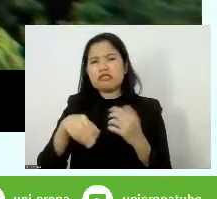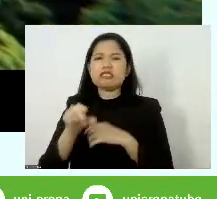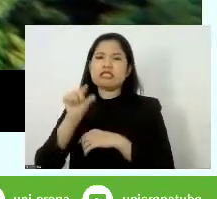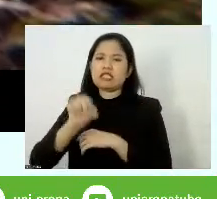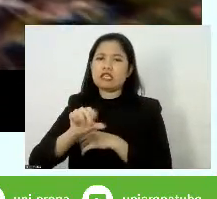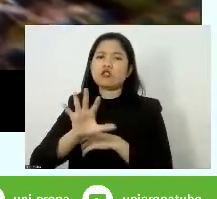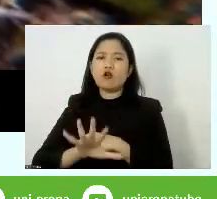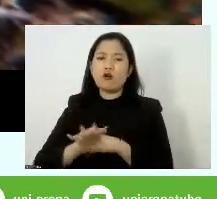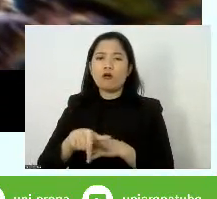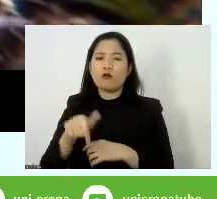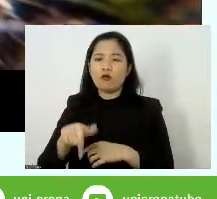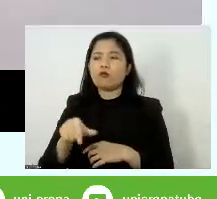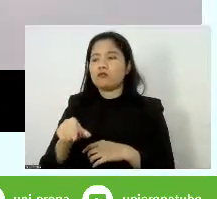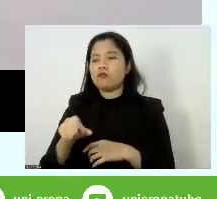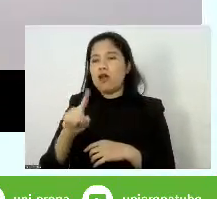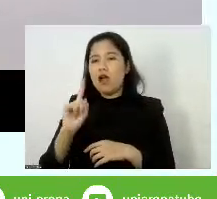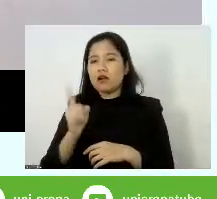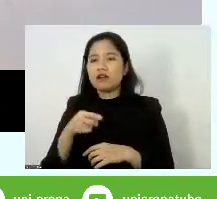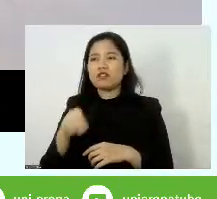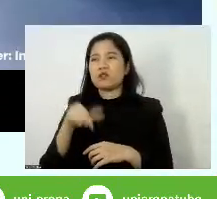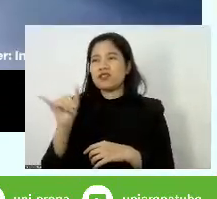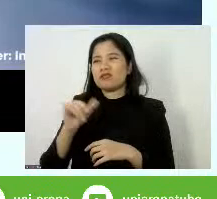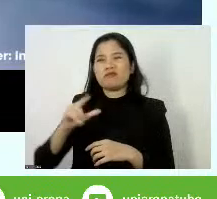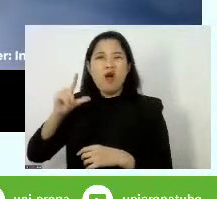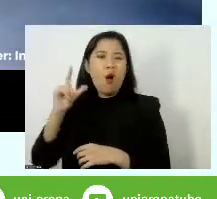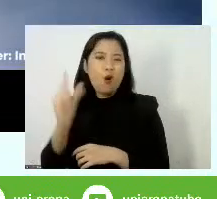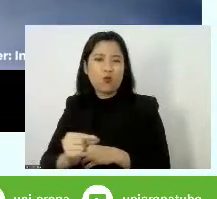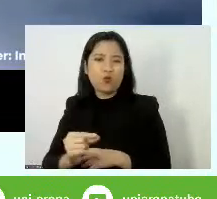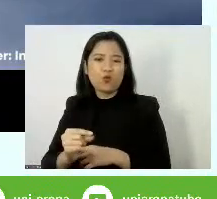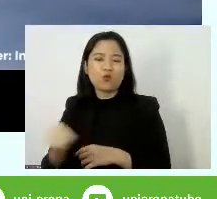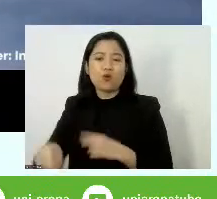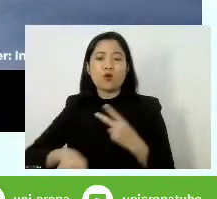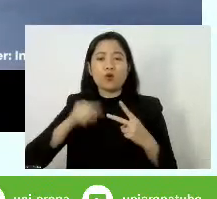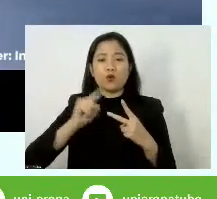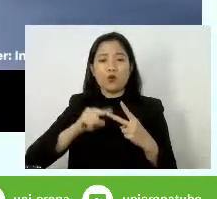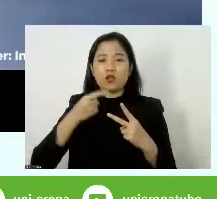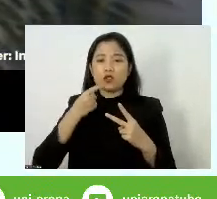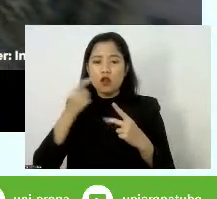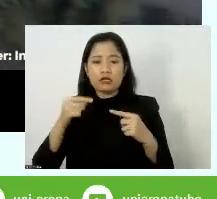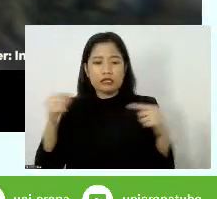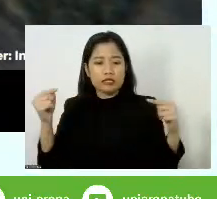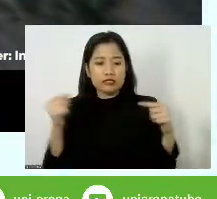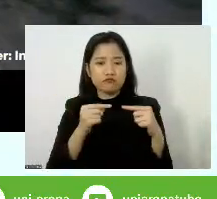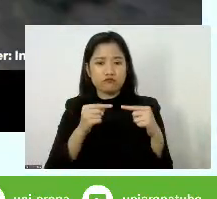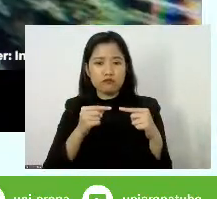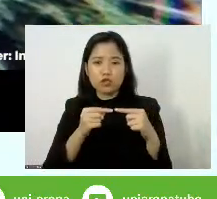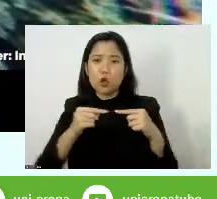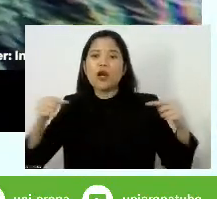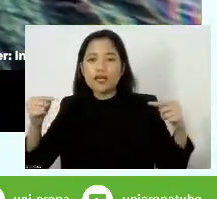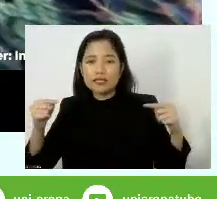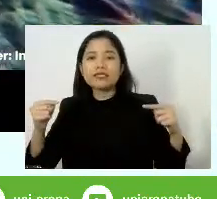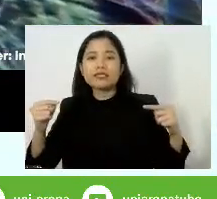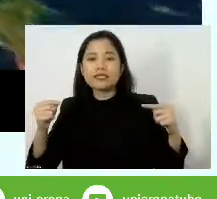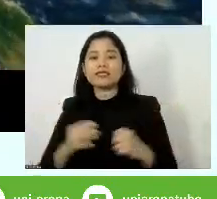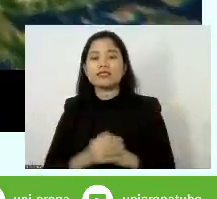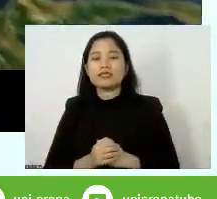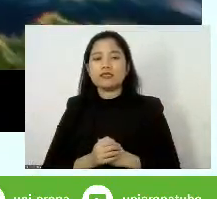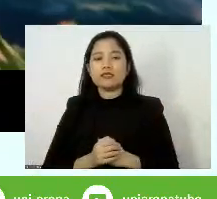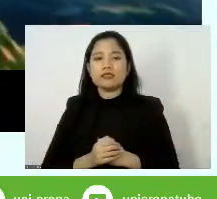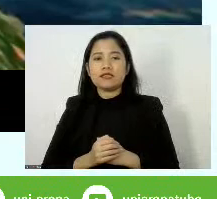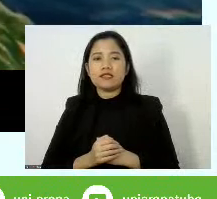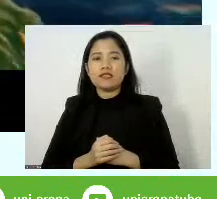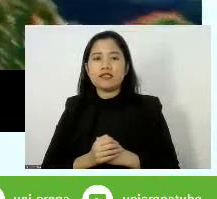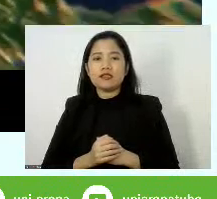sedikit paparannya jadi outset of mine yang membuat terjadinya diskoneksi jadi ya yang enggak